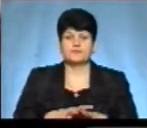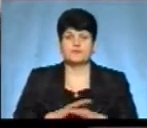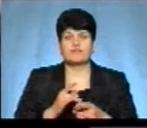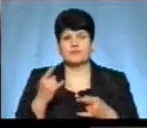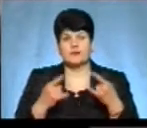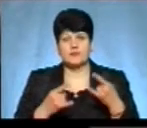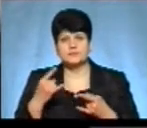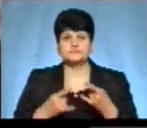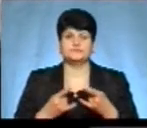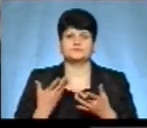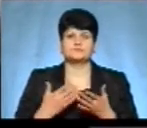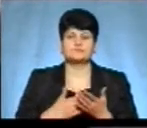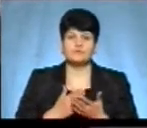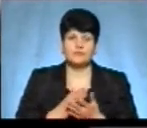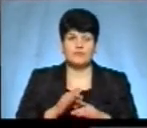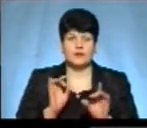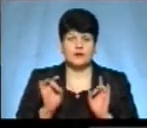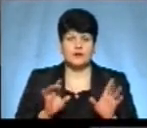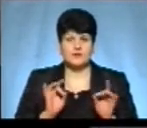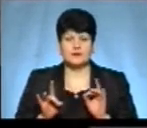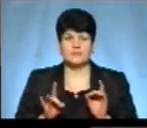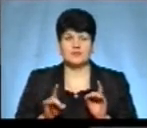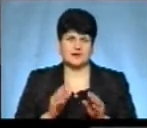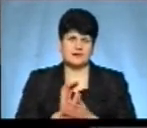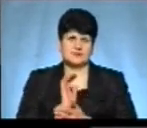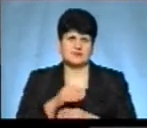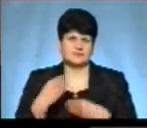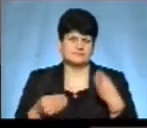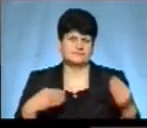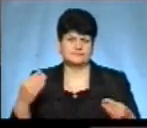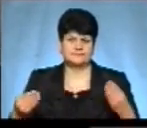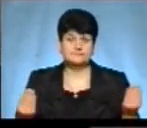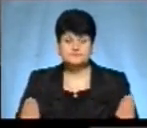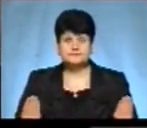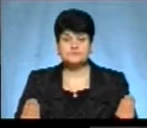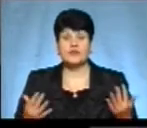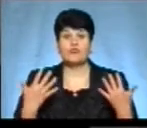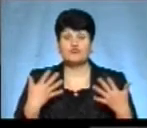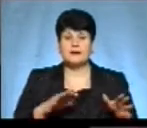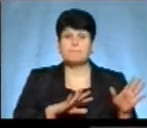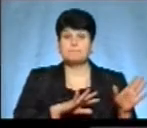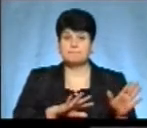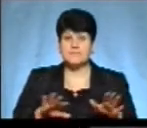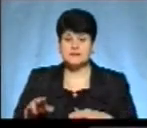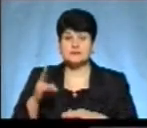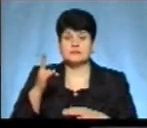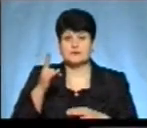політична реклама, а також поодинокими випадками розповсюдження газет. Уже після остаточного